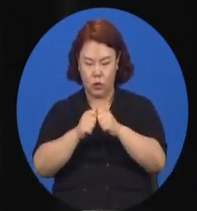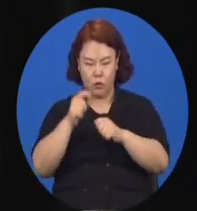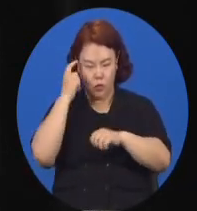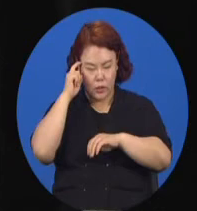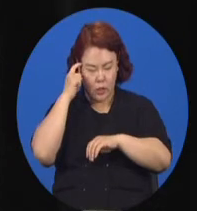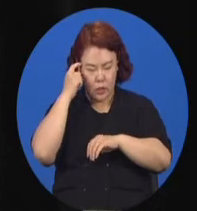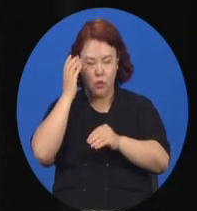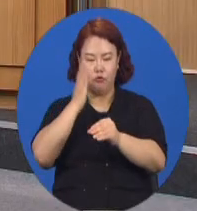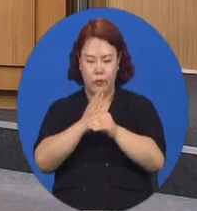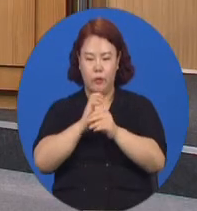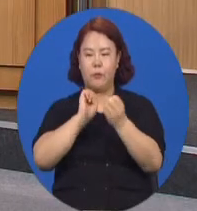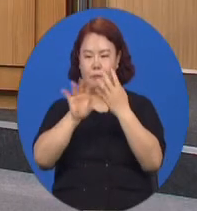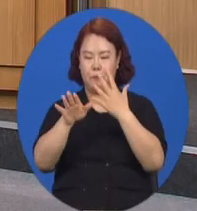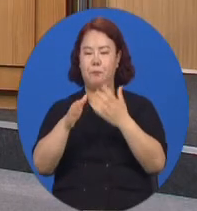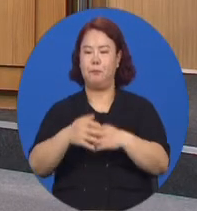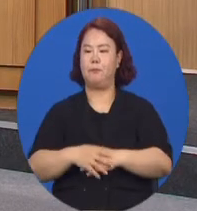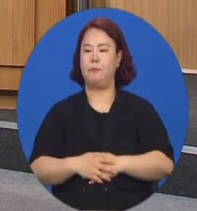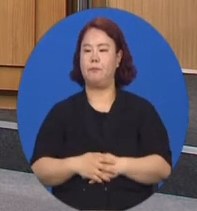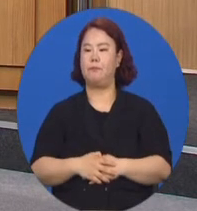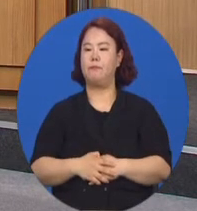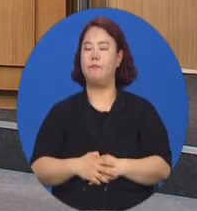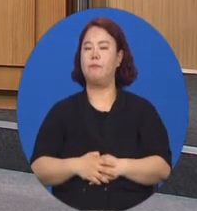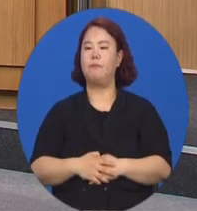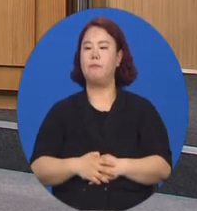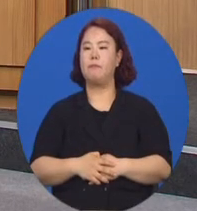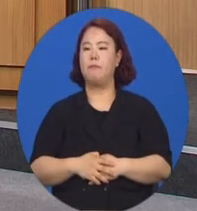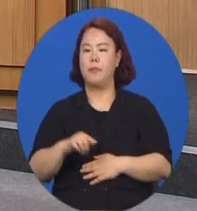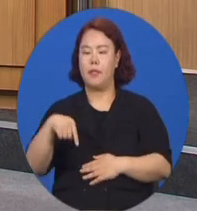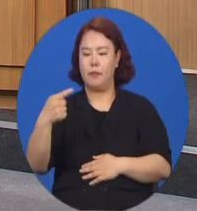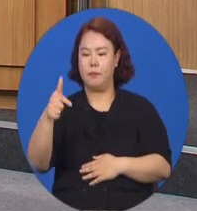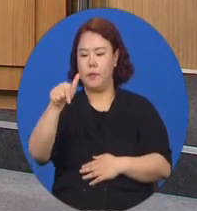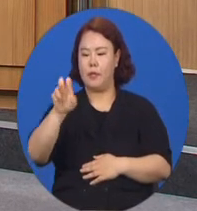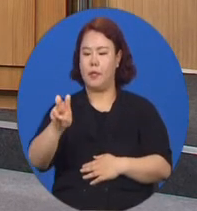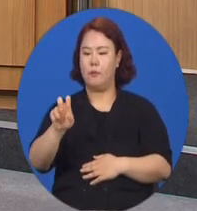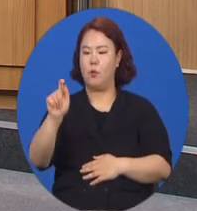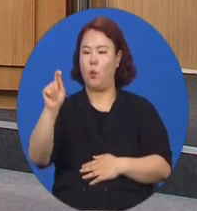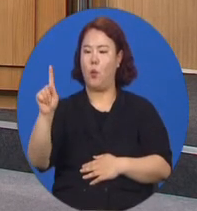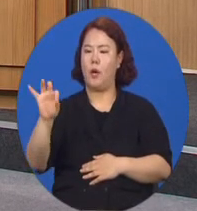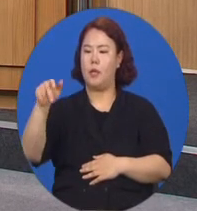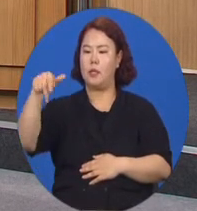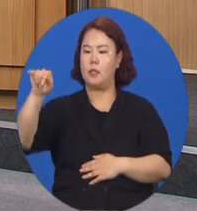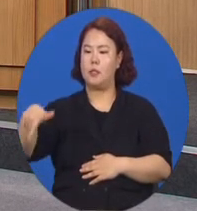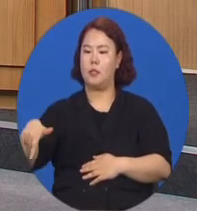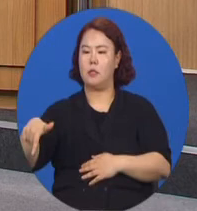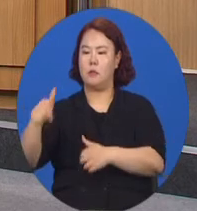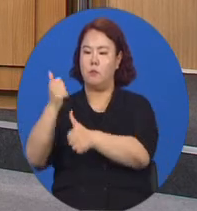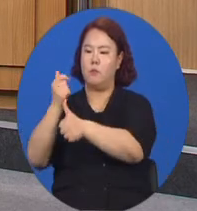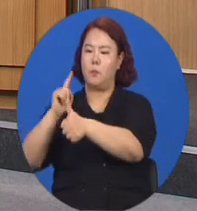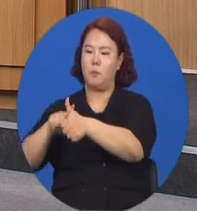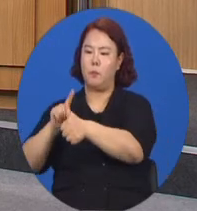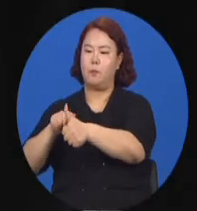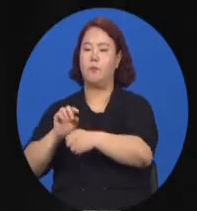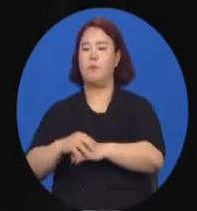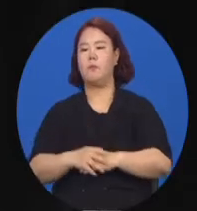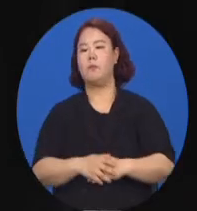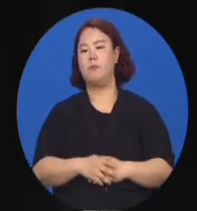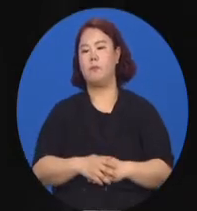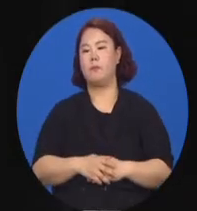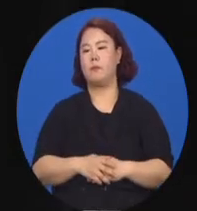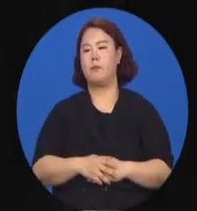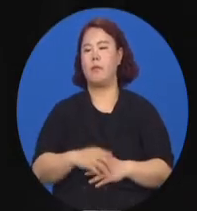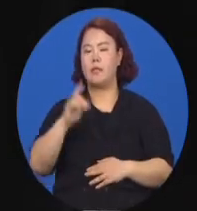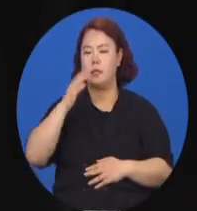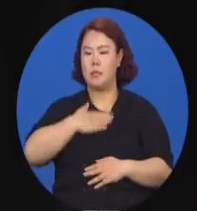있다 이렇게 말씀을 드리겠습니다. 네, 자 이어서 김광직 후보께서 이에 대해서 답변해 주시기 바랍니다.